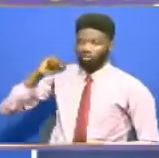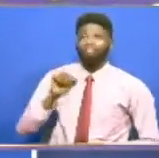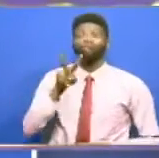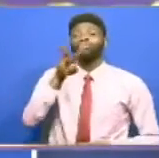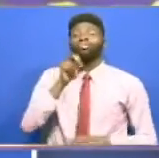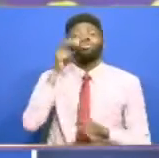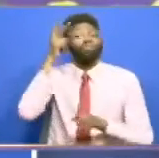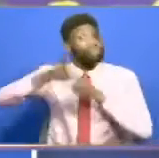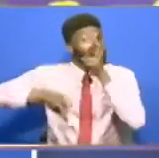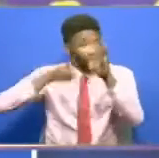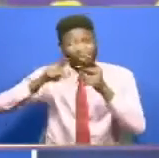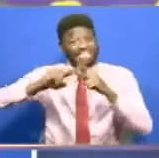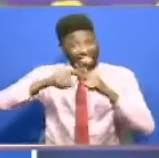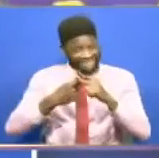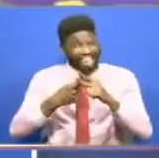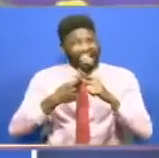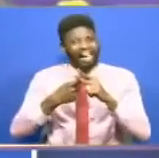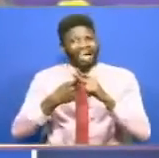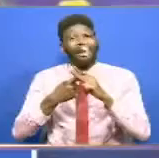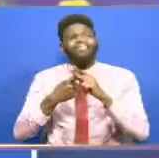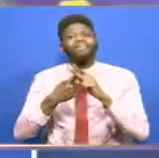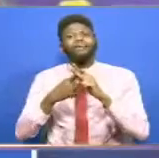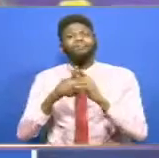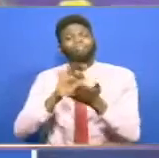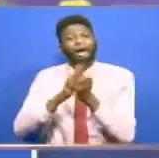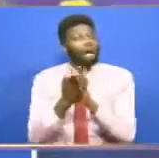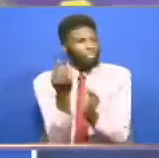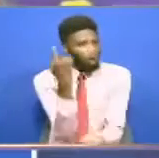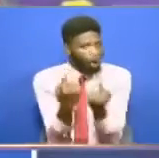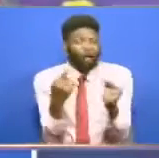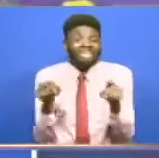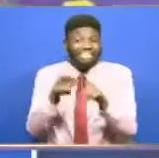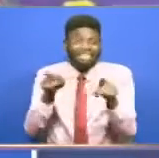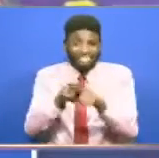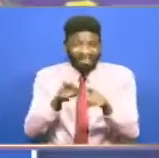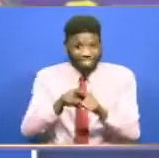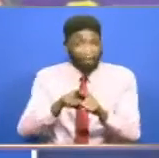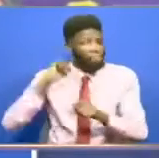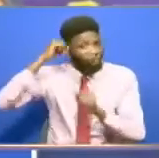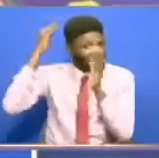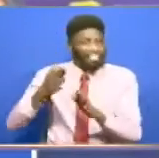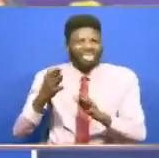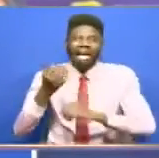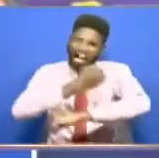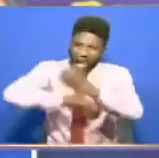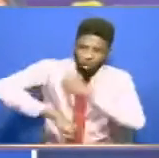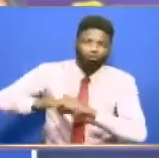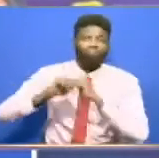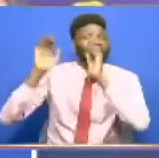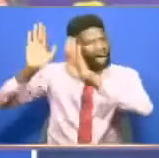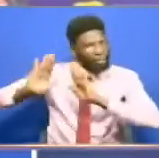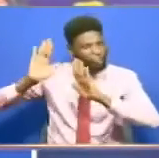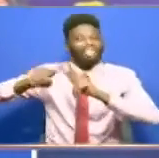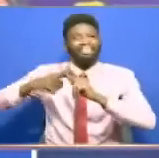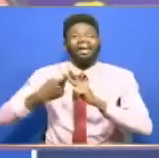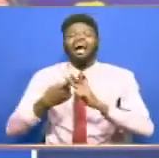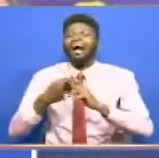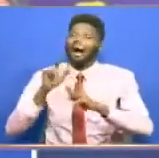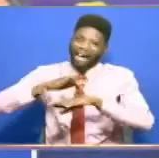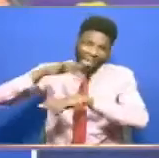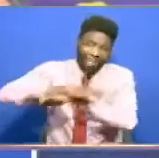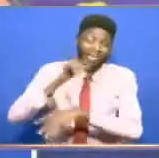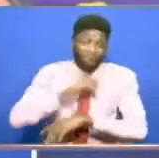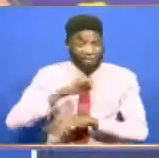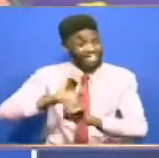2022 zikizidi kushika kasi na wanasiasa wakizidi kusakata rumba la siasa kabla ya kinyang'anyiro hicho, imebainika waziwazi